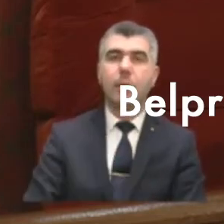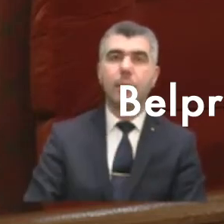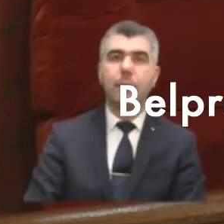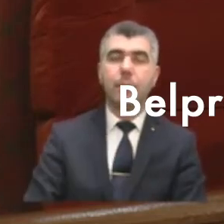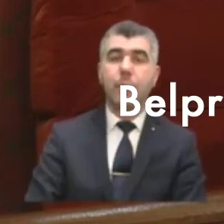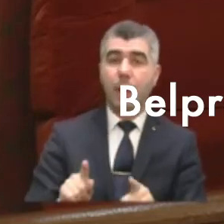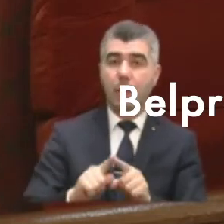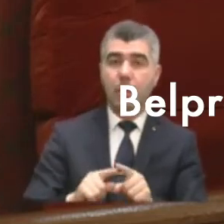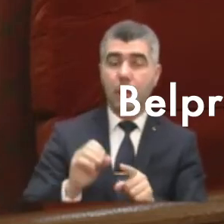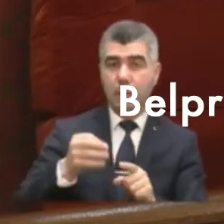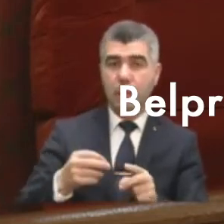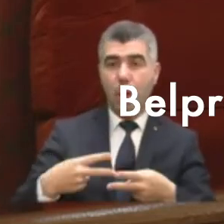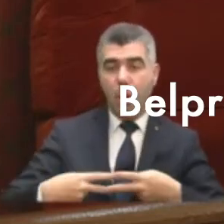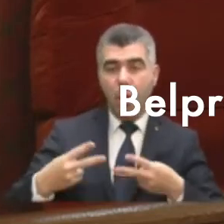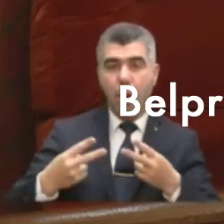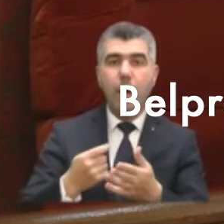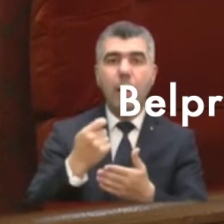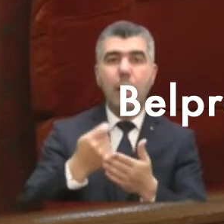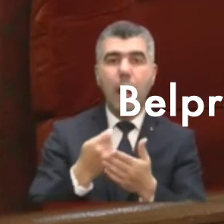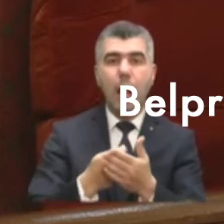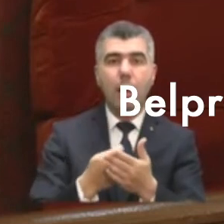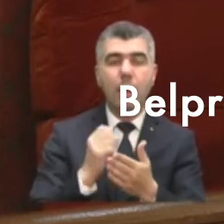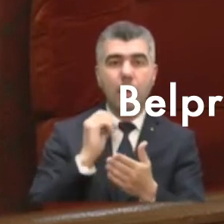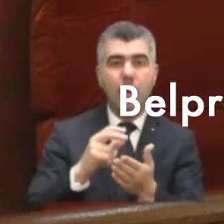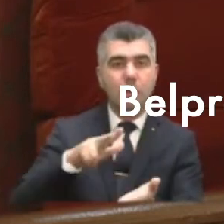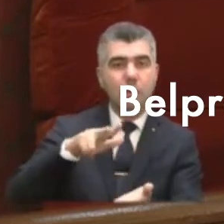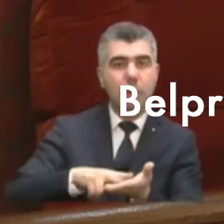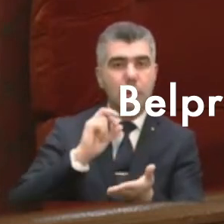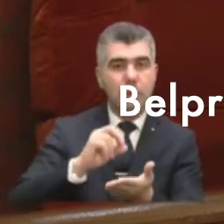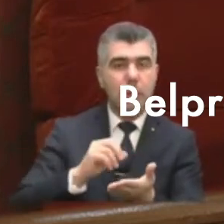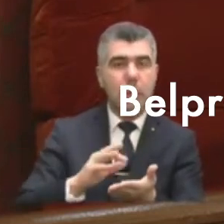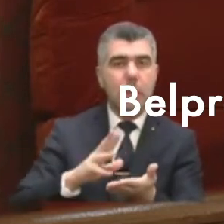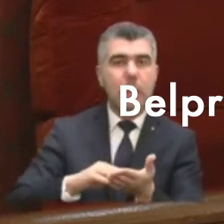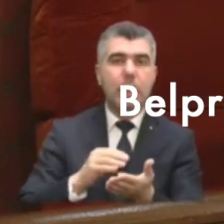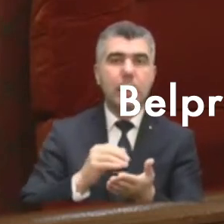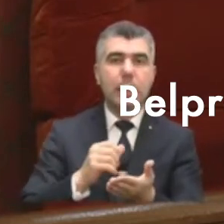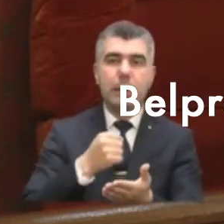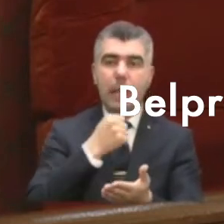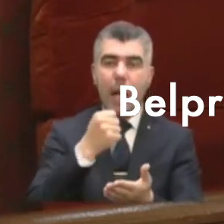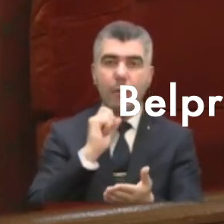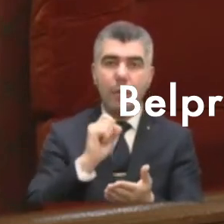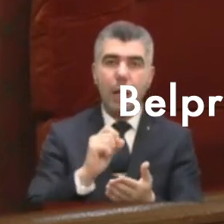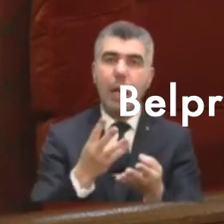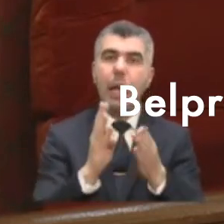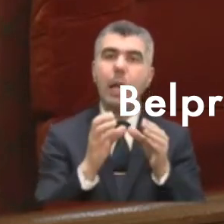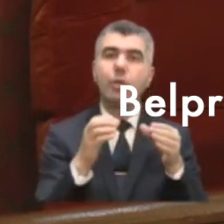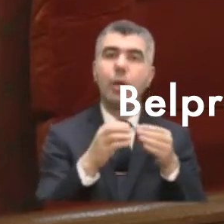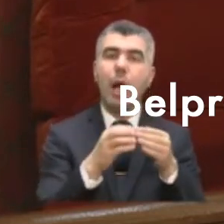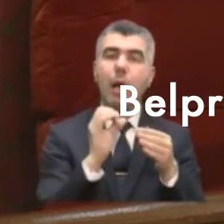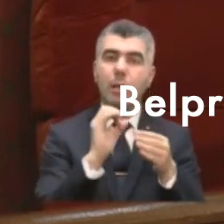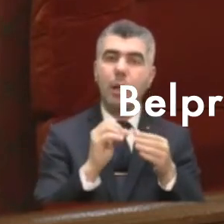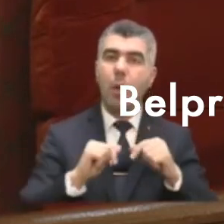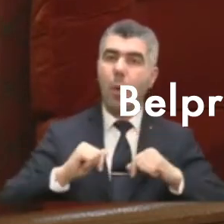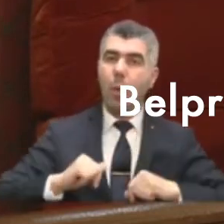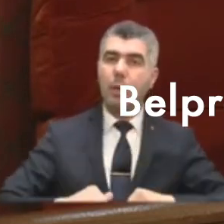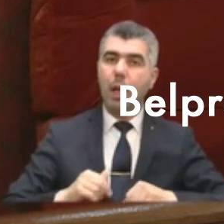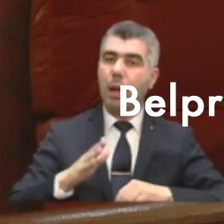البت في ملفات طلبات الحصول على البطاقة الصحفية المهنية هو من خصائص لجنة البطاقة الصحافة، والوزارة